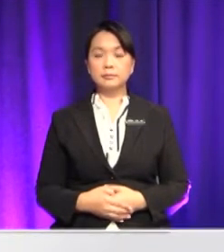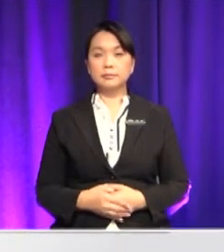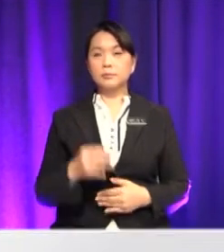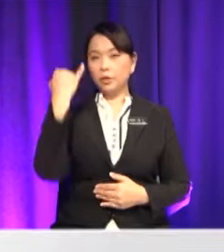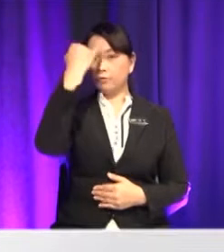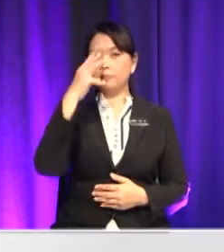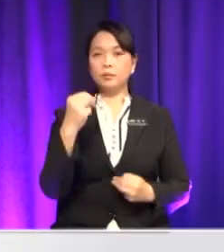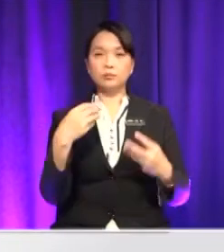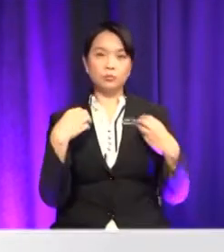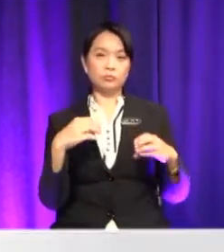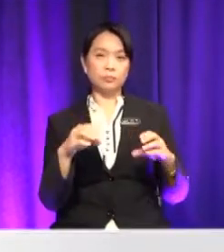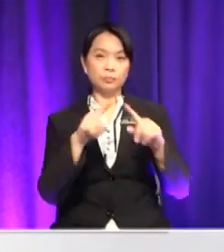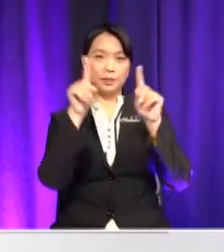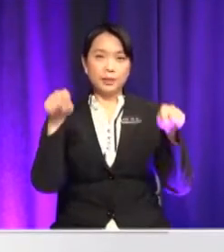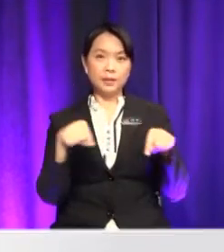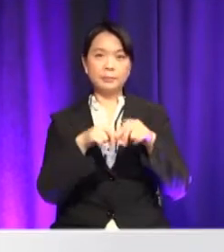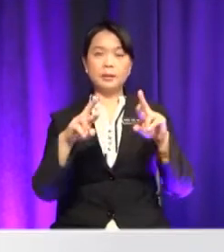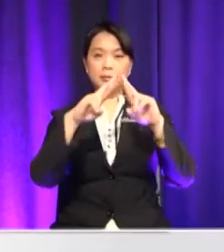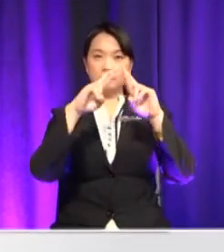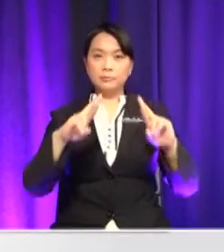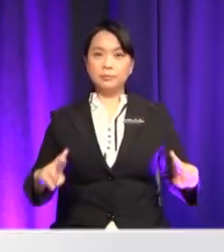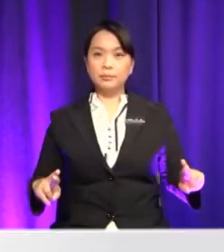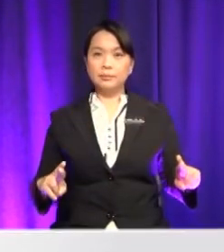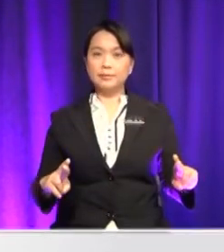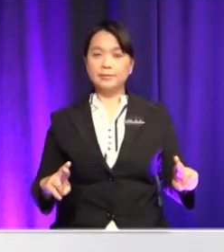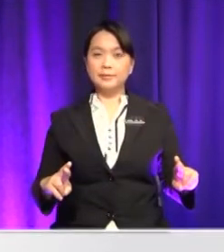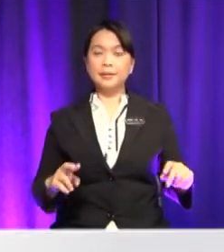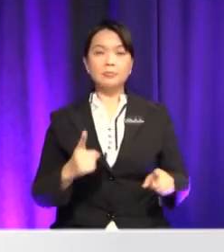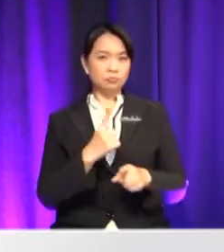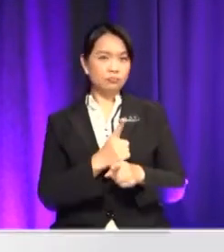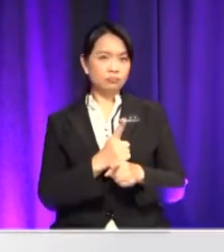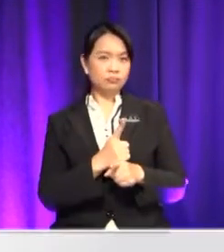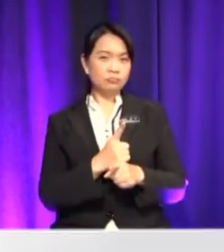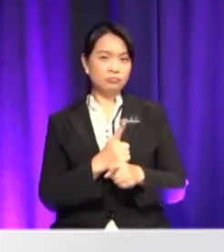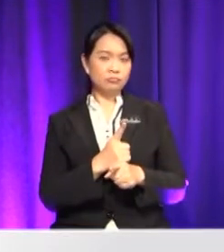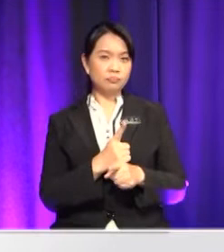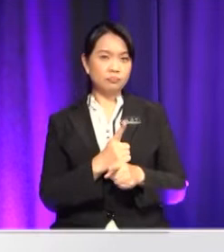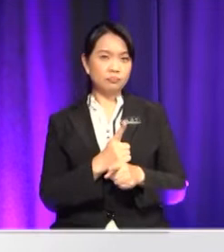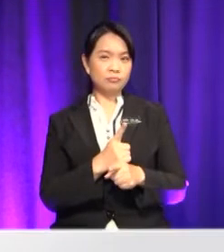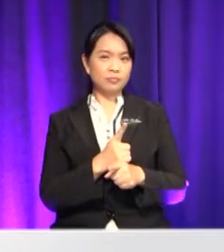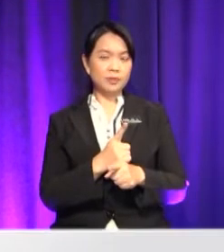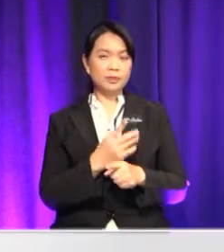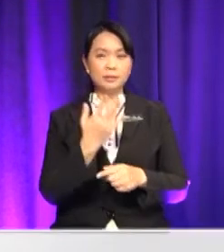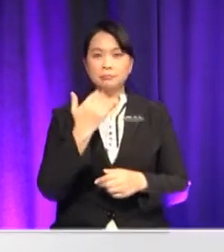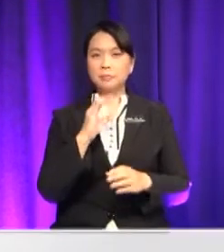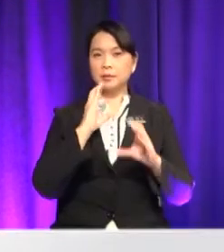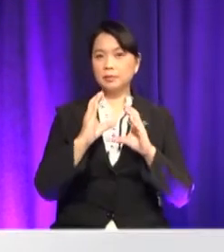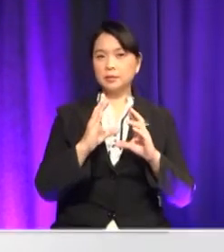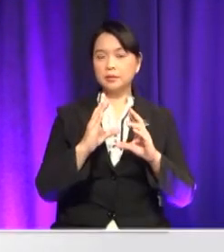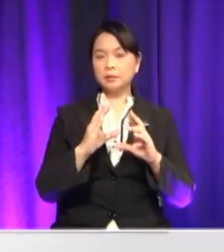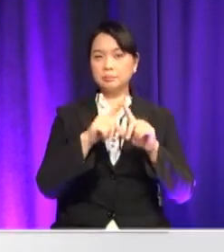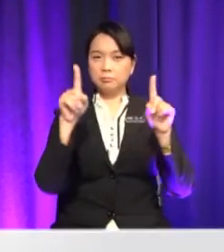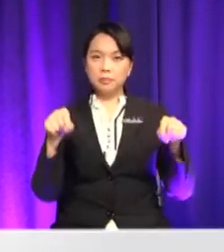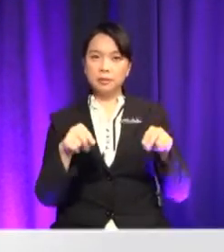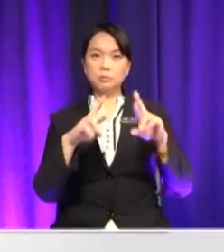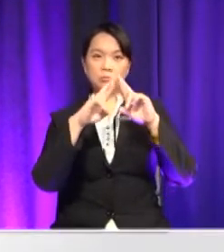cuba pelan bumbung, cikgu. Pelan bumbung. Betul ke ni? Betul. Macam mana Irfan ni, Irfan kata ini pelan bumbung ya? Sebab Irfan nampak di situ, cikgu,